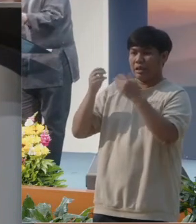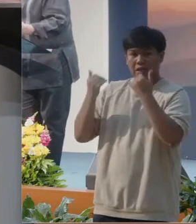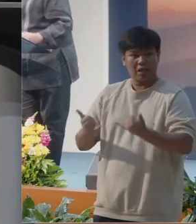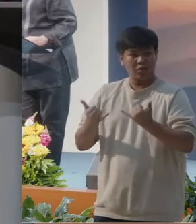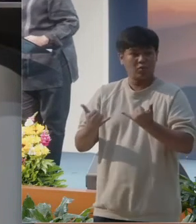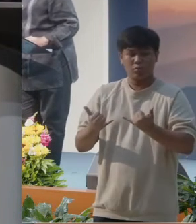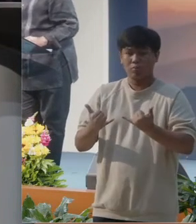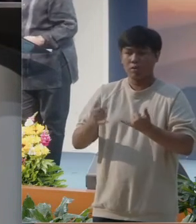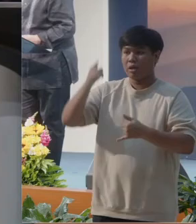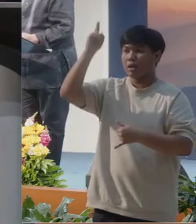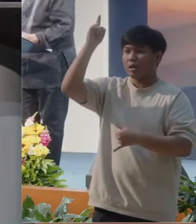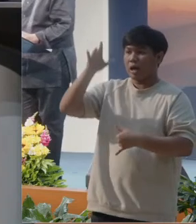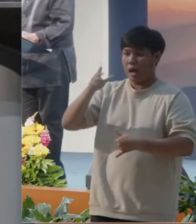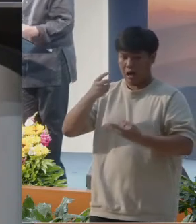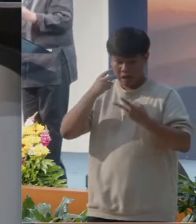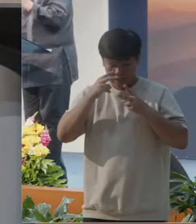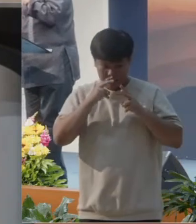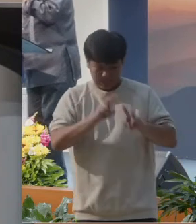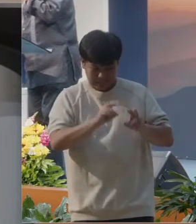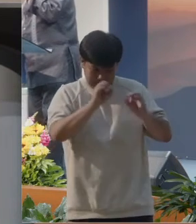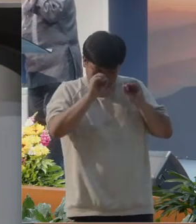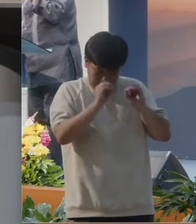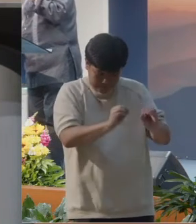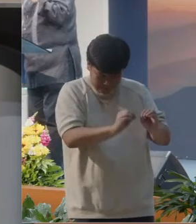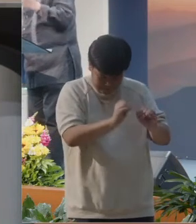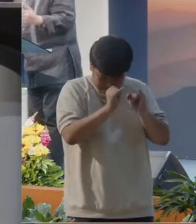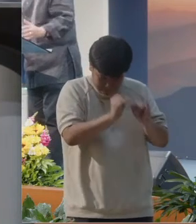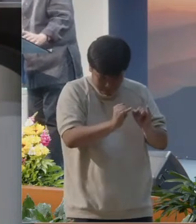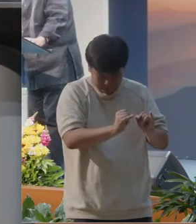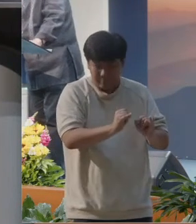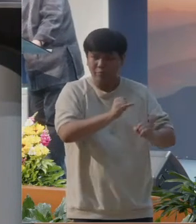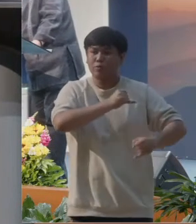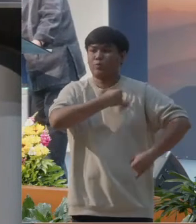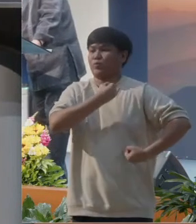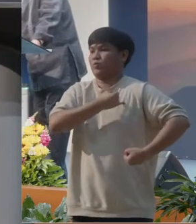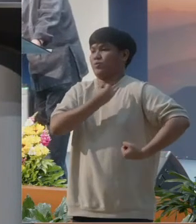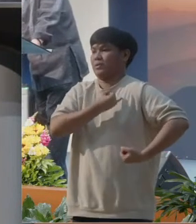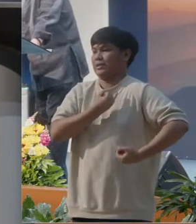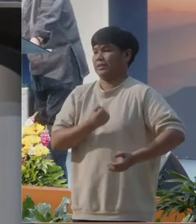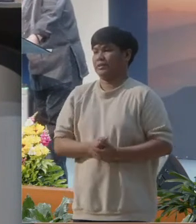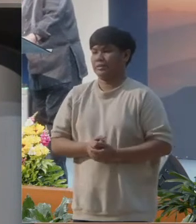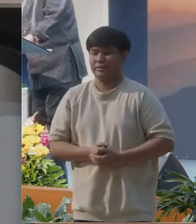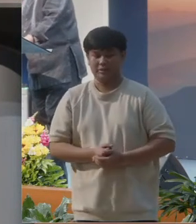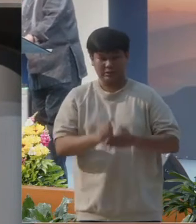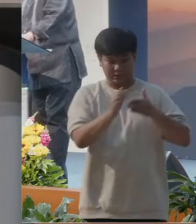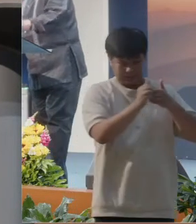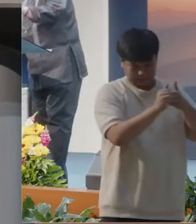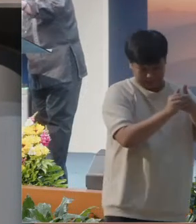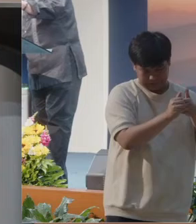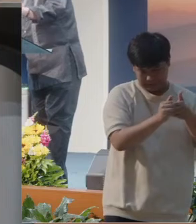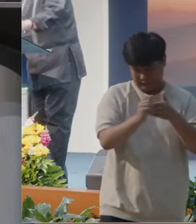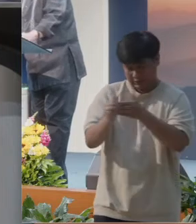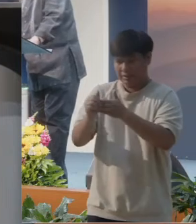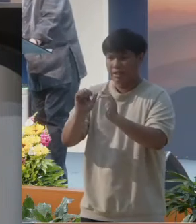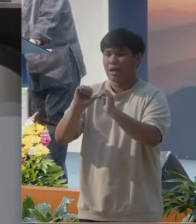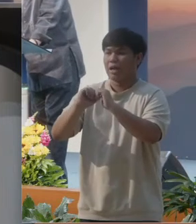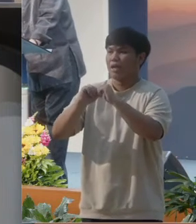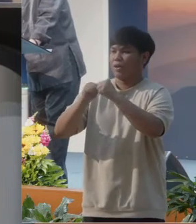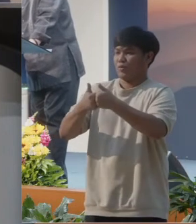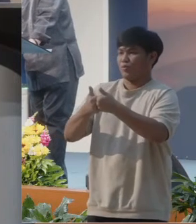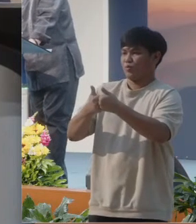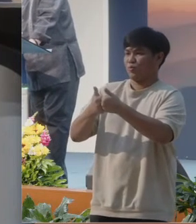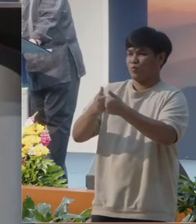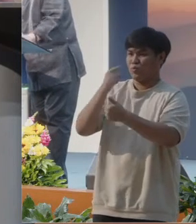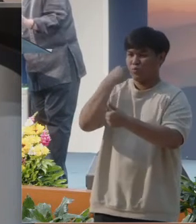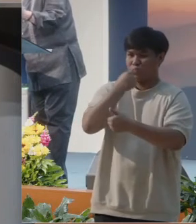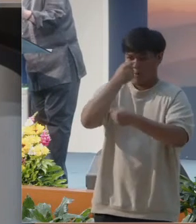ay nagbibigay na ng pagtuturo ang Panginoon. Nagbigay ang Diyos ng gabay at patnubay sa mga sumusunod sa